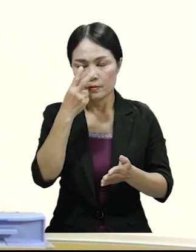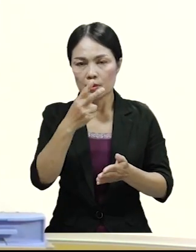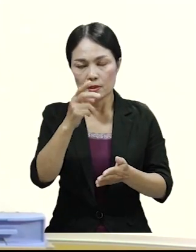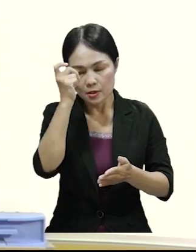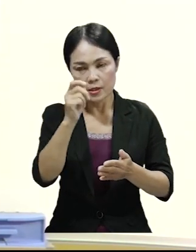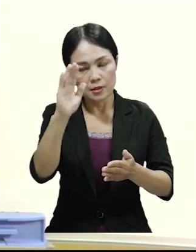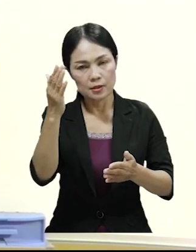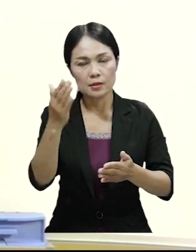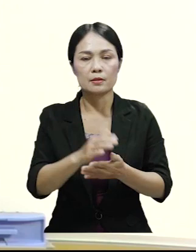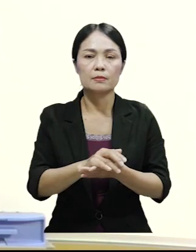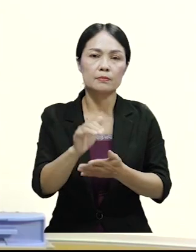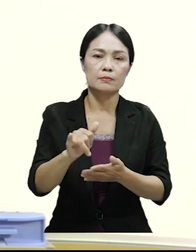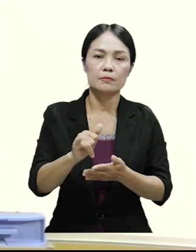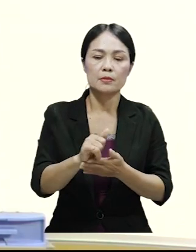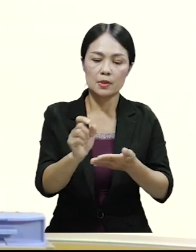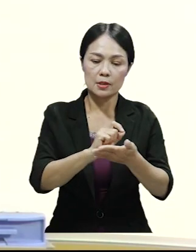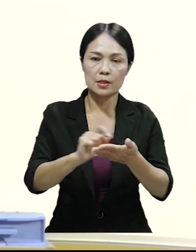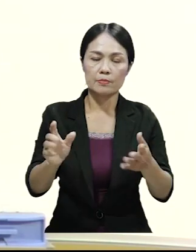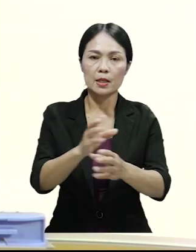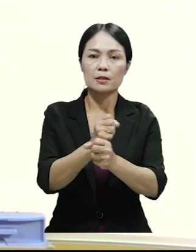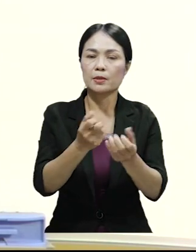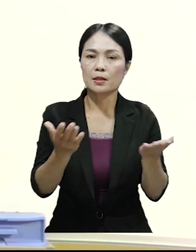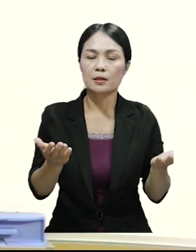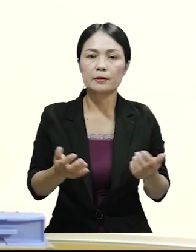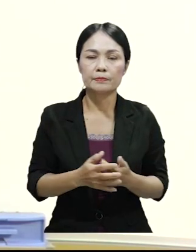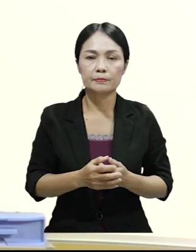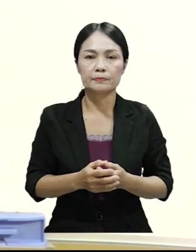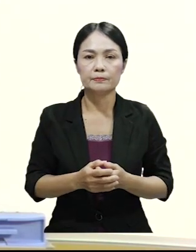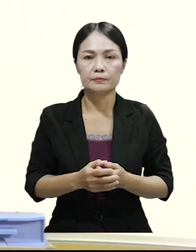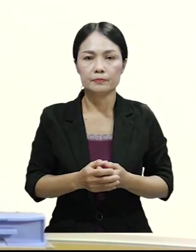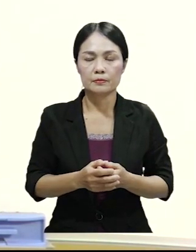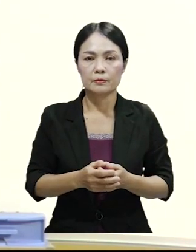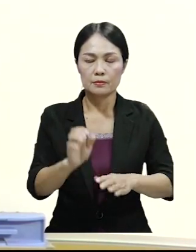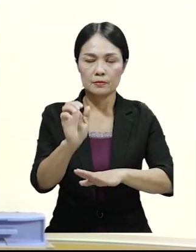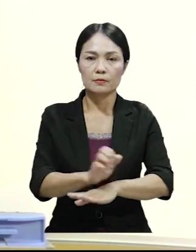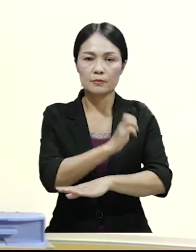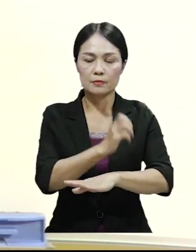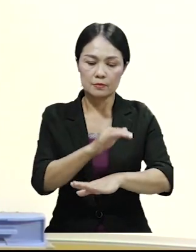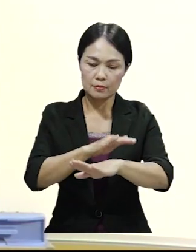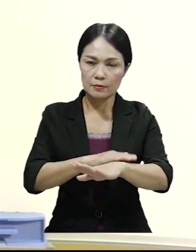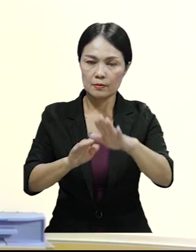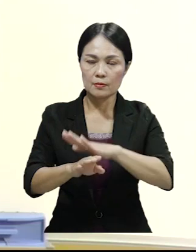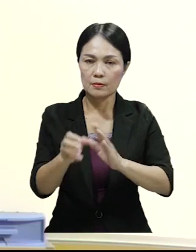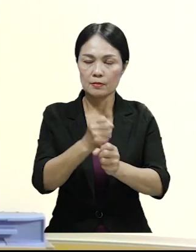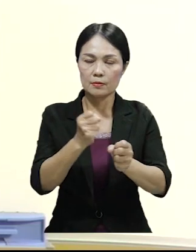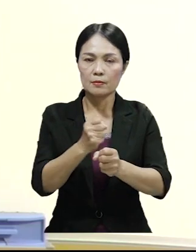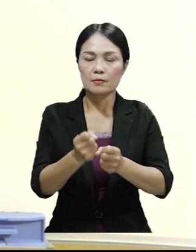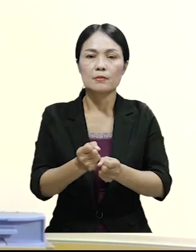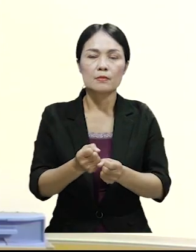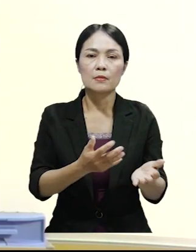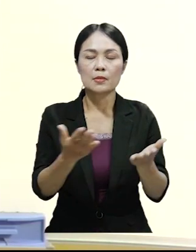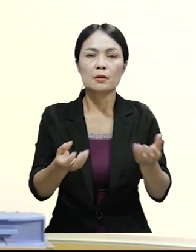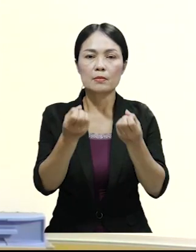នៅហើយកូនសរសេរបានយ៉ាងម៉េចហើយណាចង្វាក់ដៃគេធ្វើយ៉ាងម៉េចខ្លះមានប៉ុ